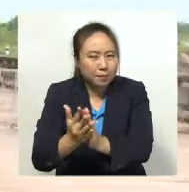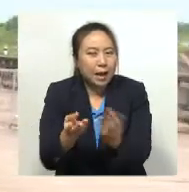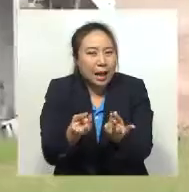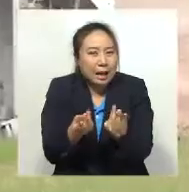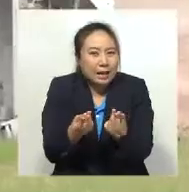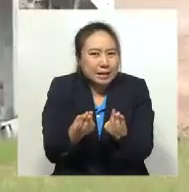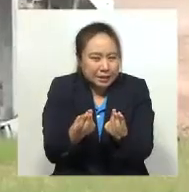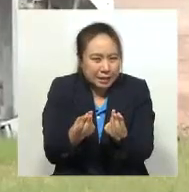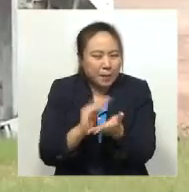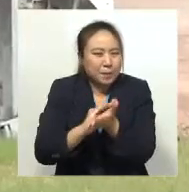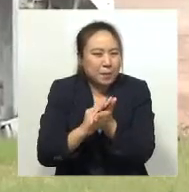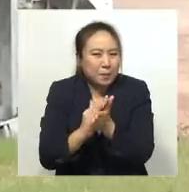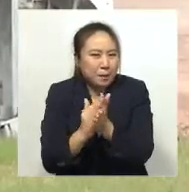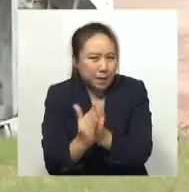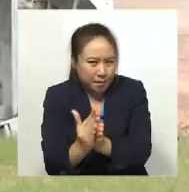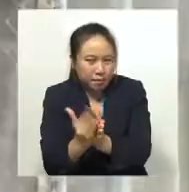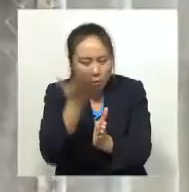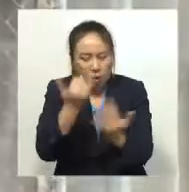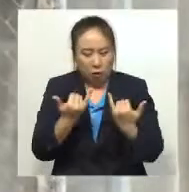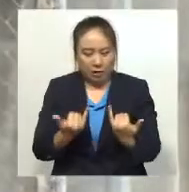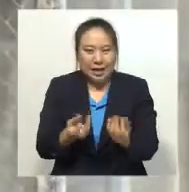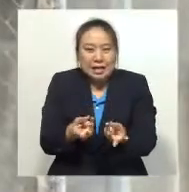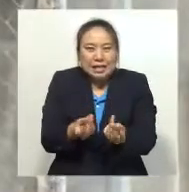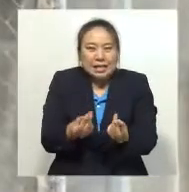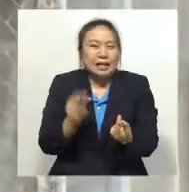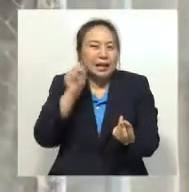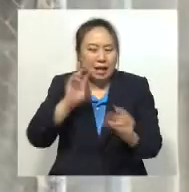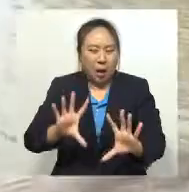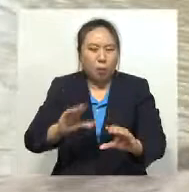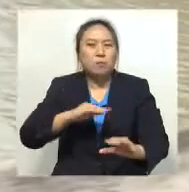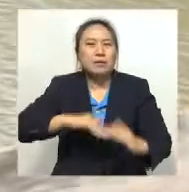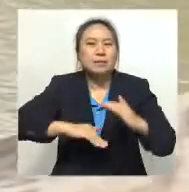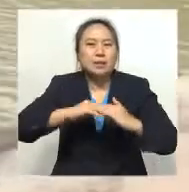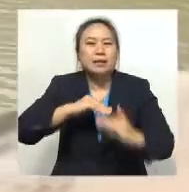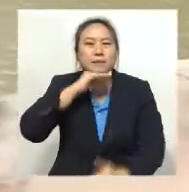เนี่ยให้ต่ำลงกว่าเกณฑ์นิดนึงเพราะว่าดินอิ่มตัวแล้วเพื่อแจ้งเตือนโดยเร็ว